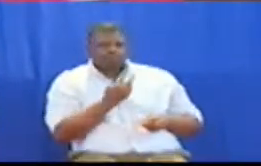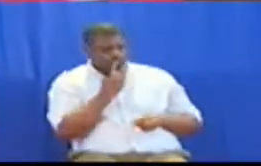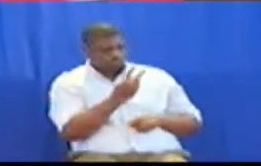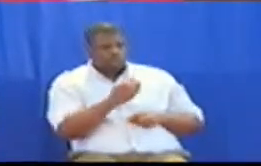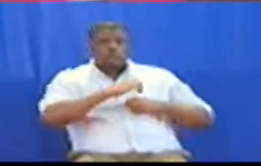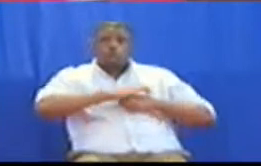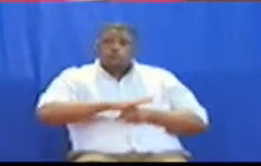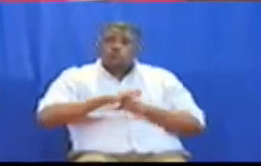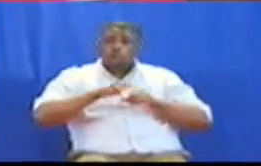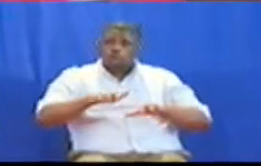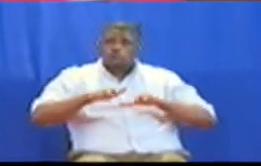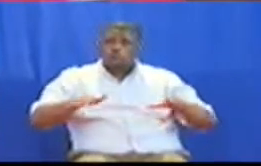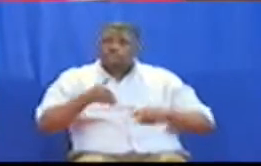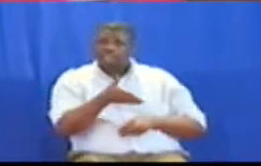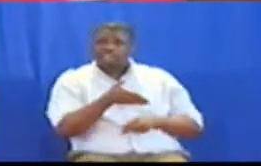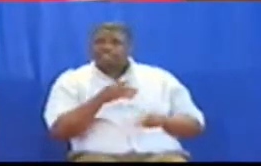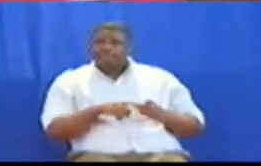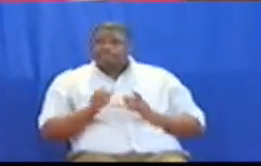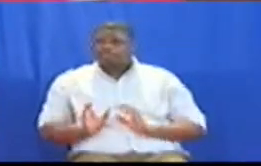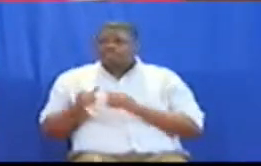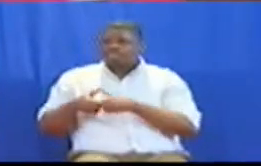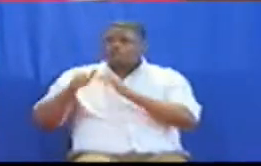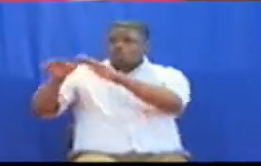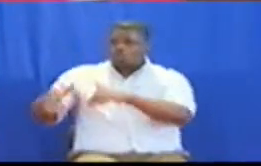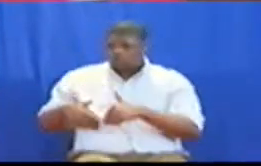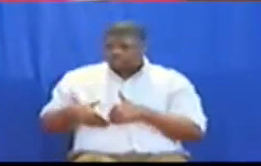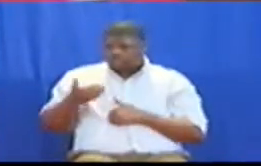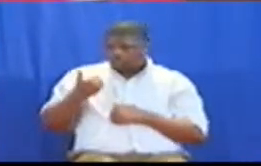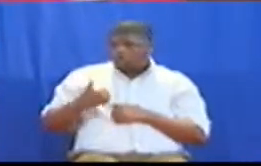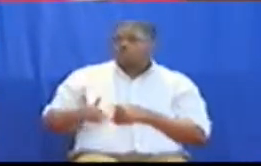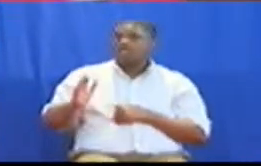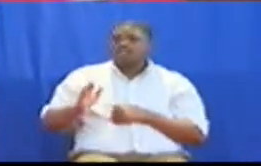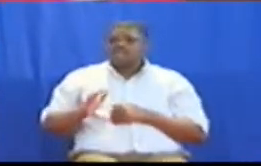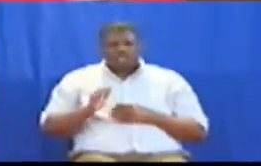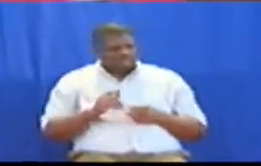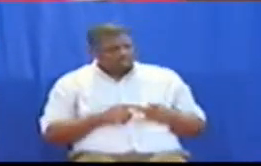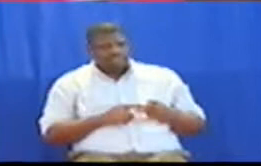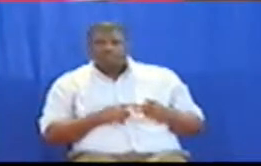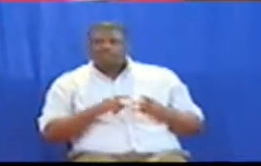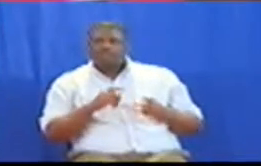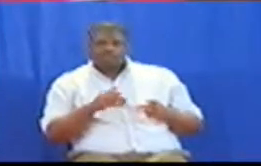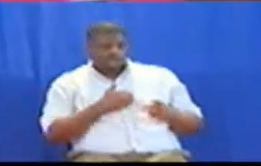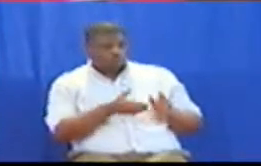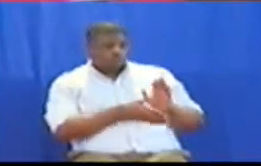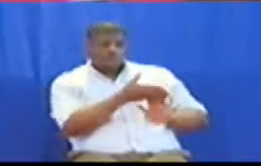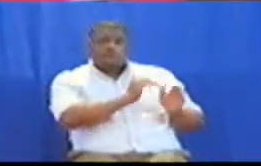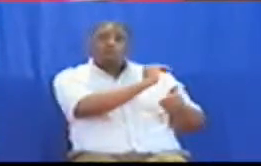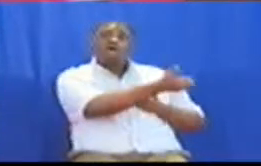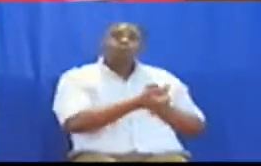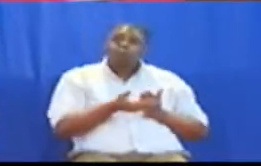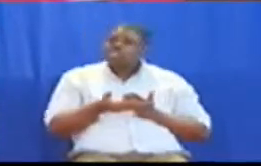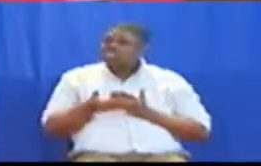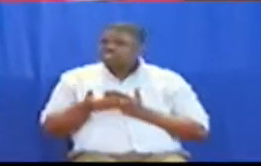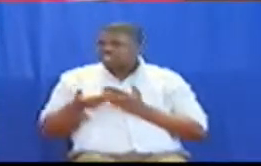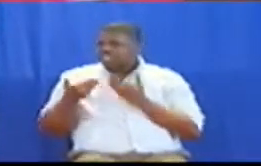Maana yake kipindi kile wabunge, baada ya vikao vya bunge, wote walikuwa naenda nje, vikao vinapotaka kuanza ndo wanarudi. Sasa